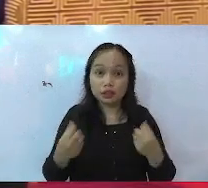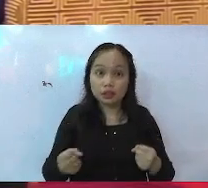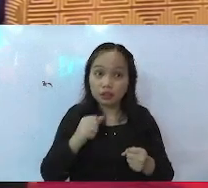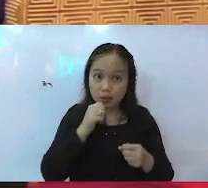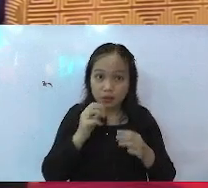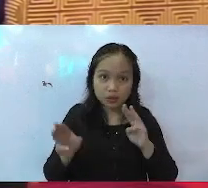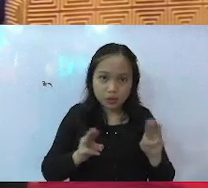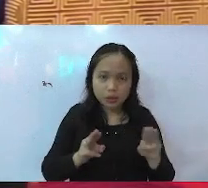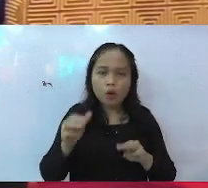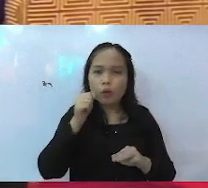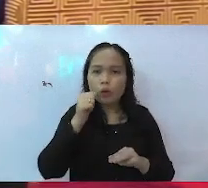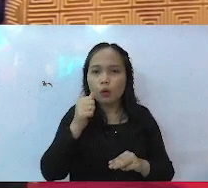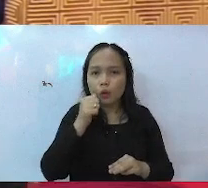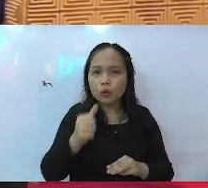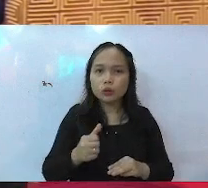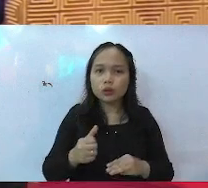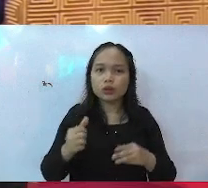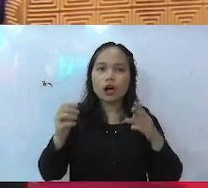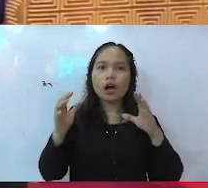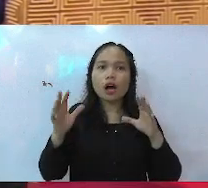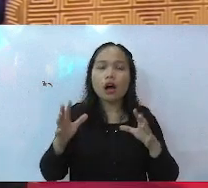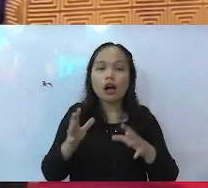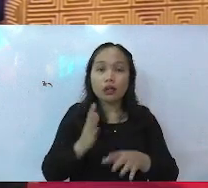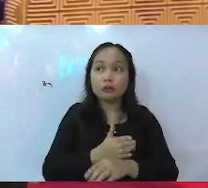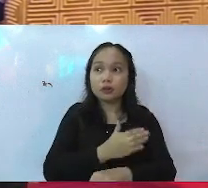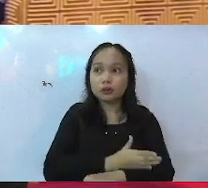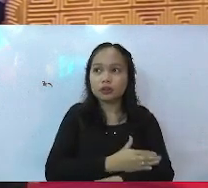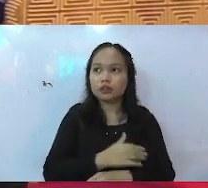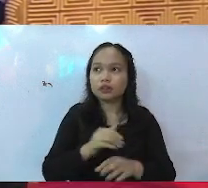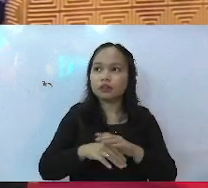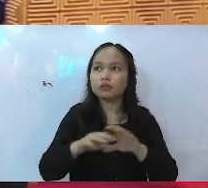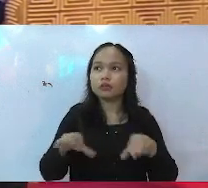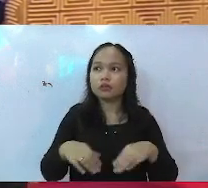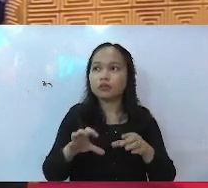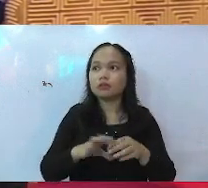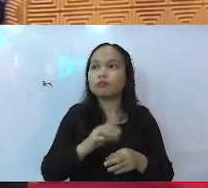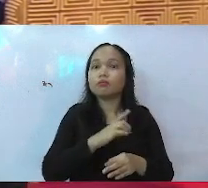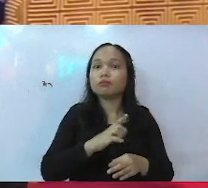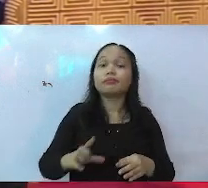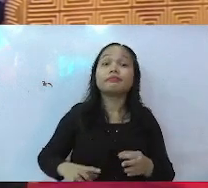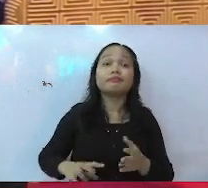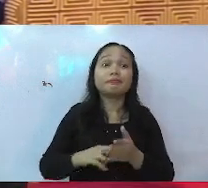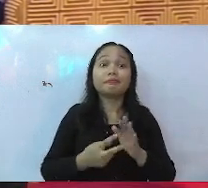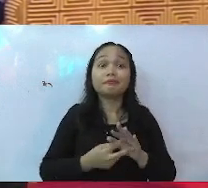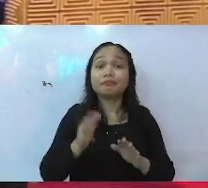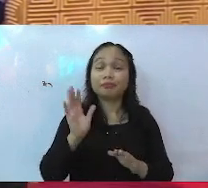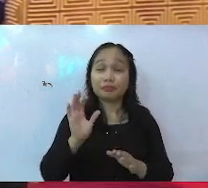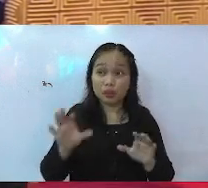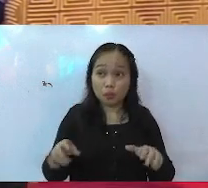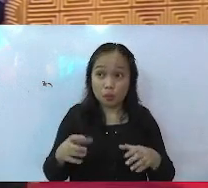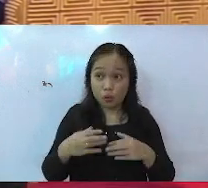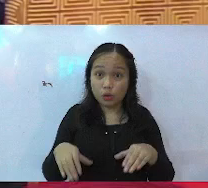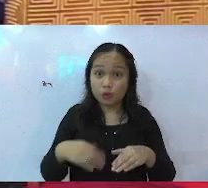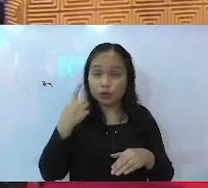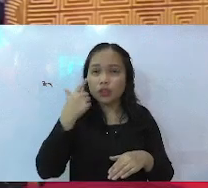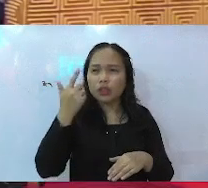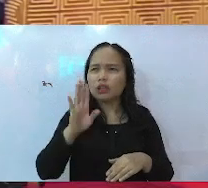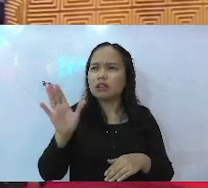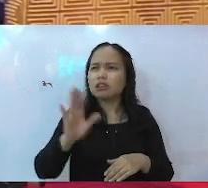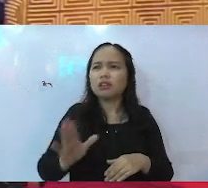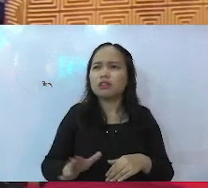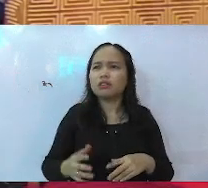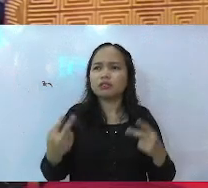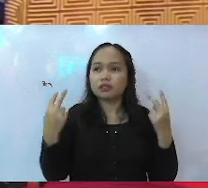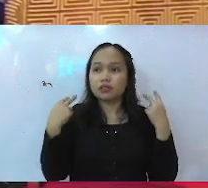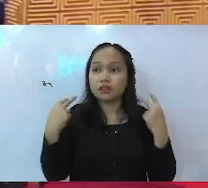movable always abounding in the work of the lord alam nila iyan that their labor for God will not be in vain Kapag sila ay nagad